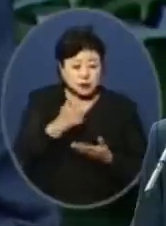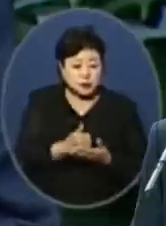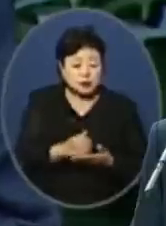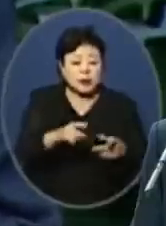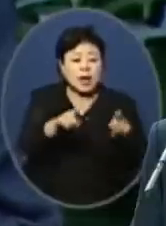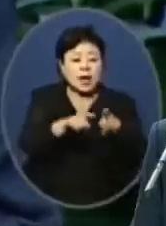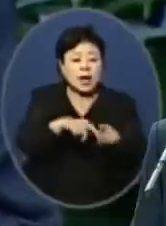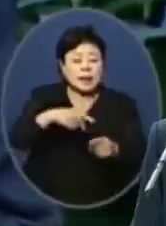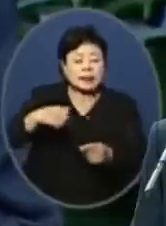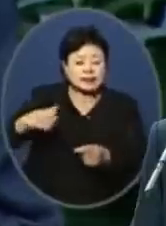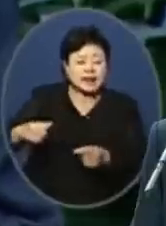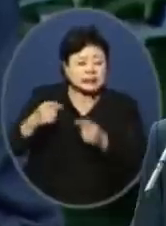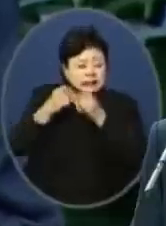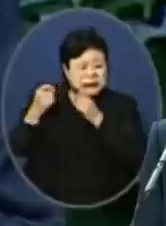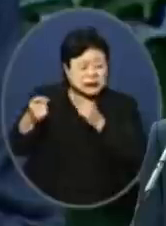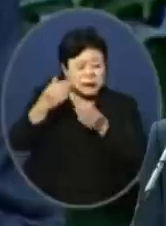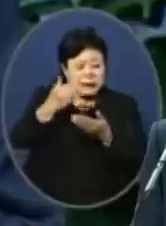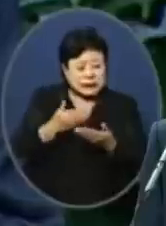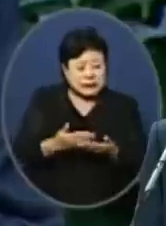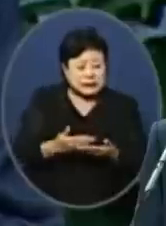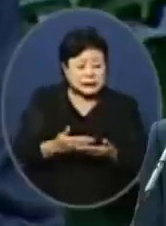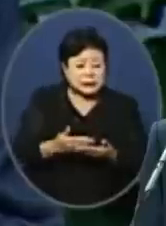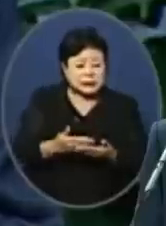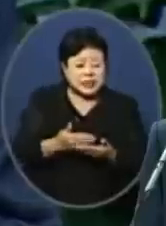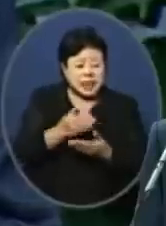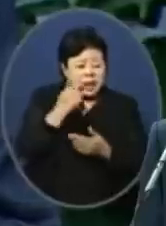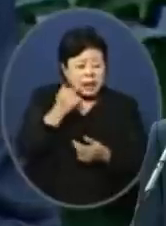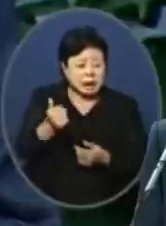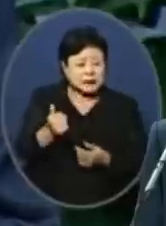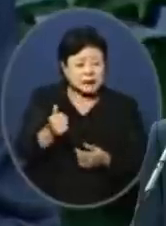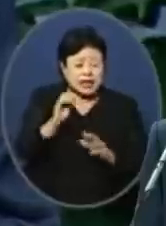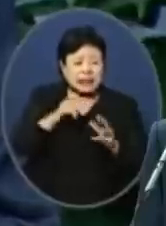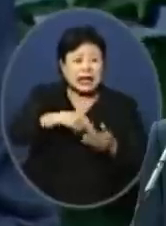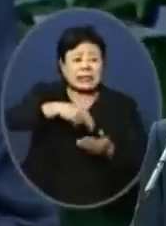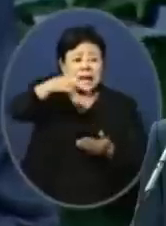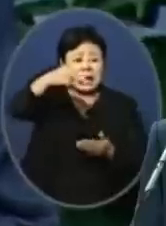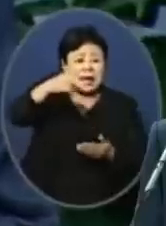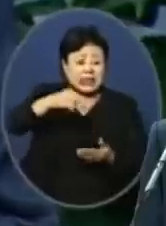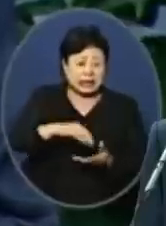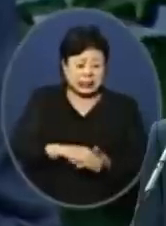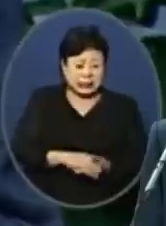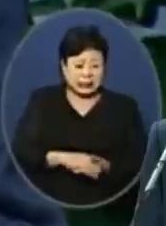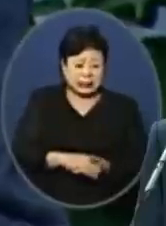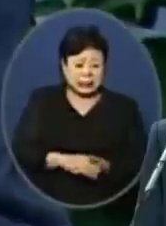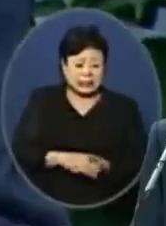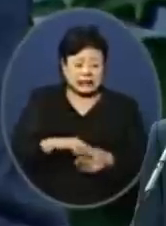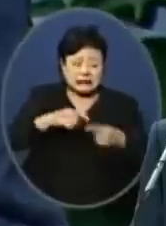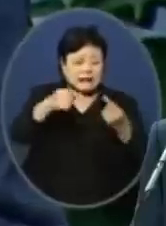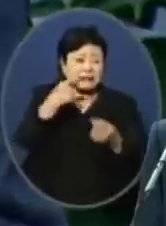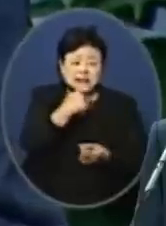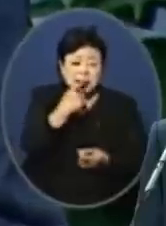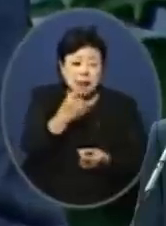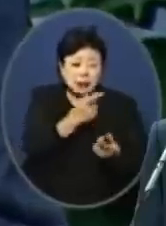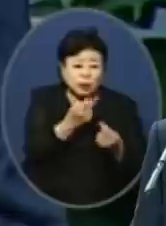죄인과 탕자와 사기꾼을 받아들이는 하늘 아버지 천당에 나는 안 들어가겠다.